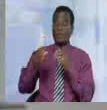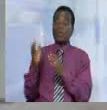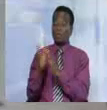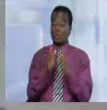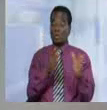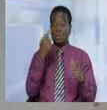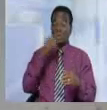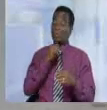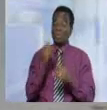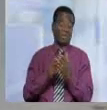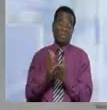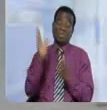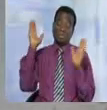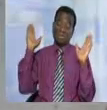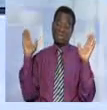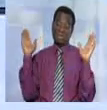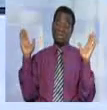organiser lundi prochain.